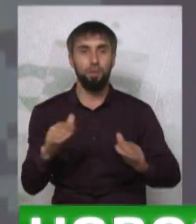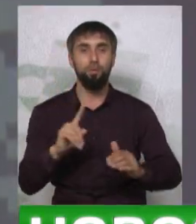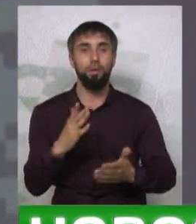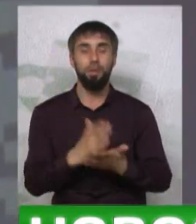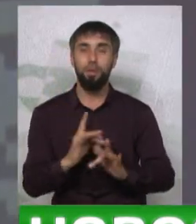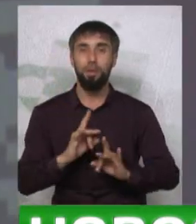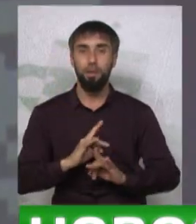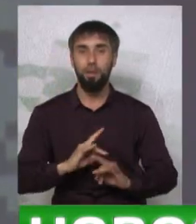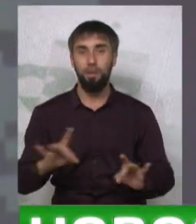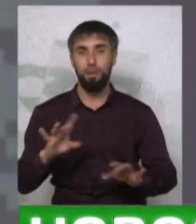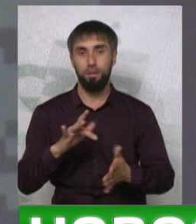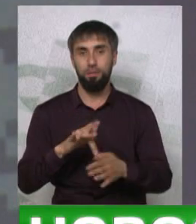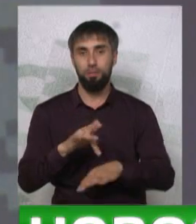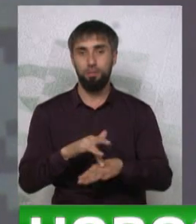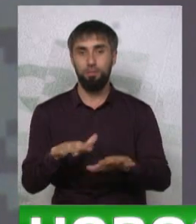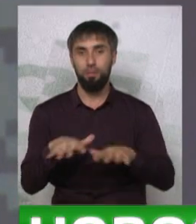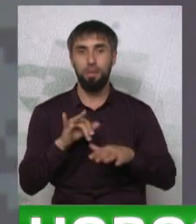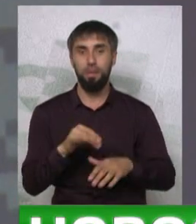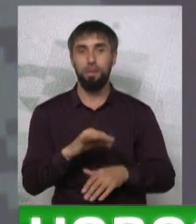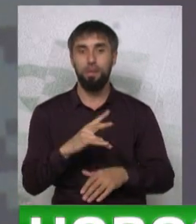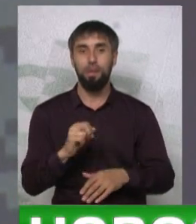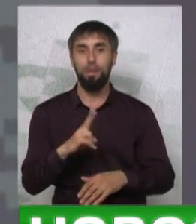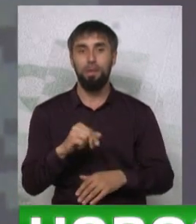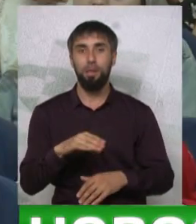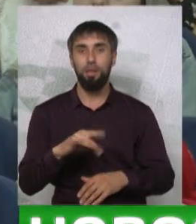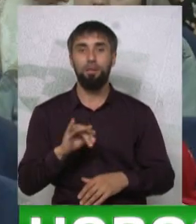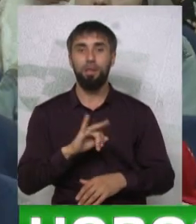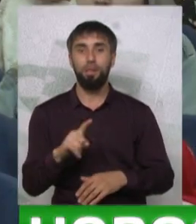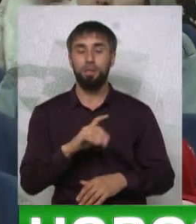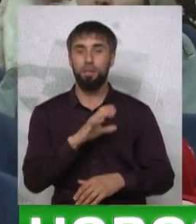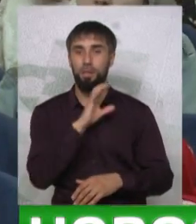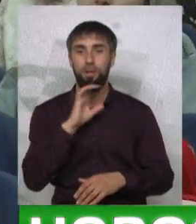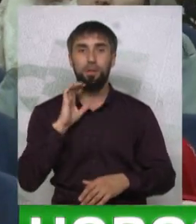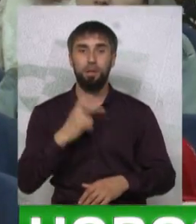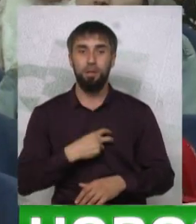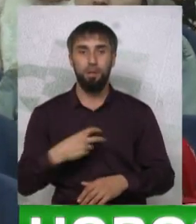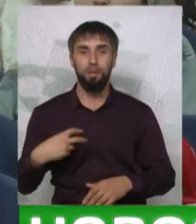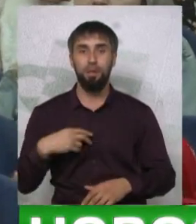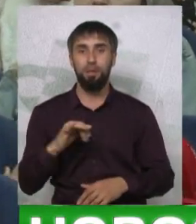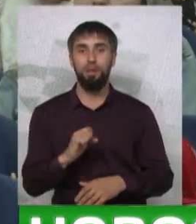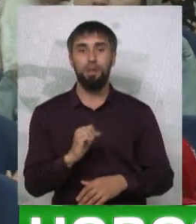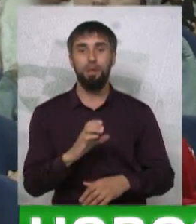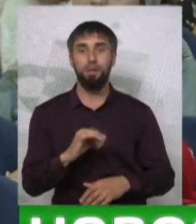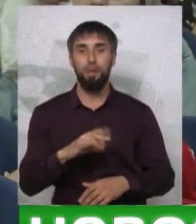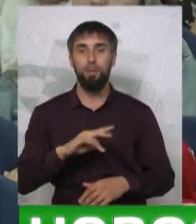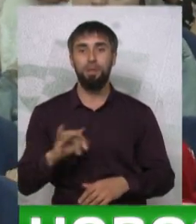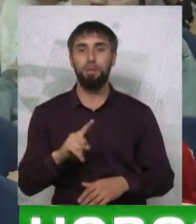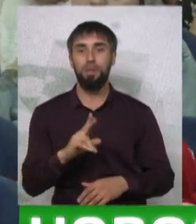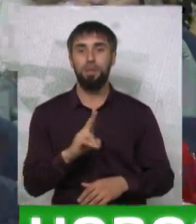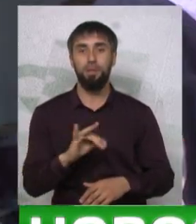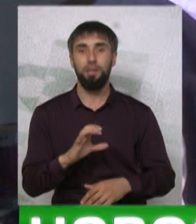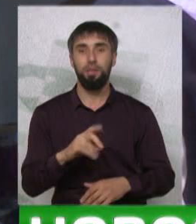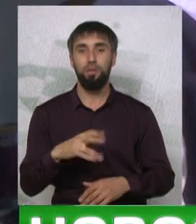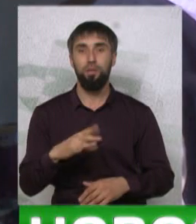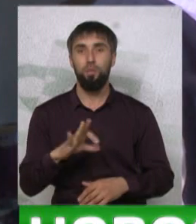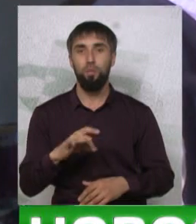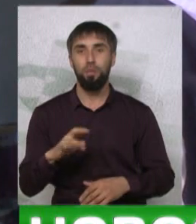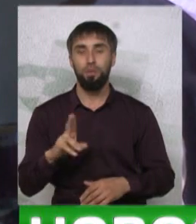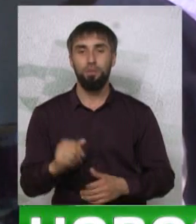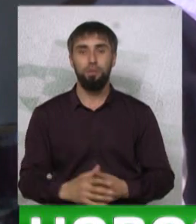что рассказать публике. Это и Диана Катаева из Северной Осетии, и ансамбль «Добродеи» из Кисловодска.